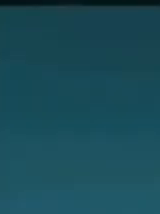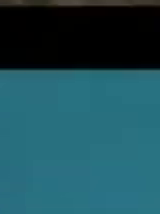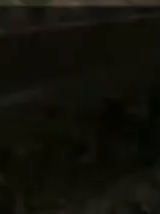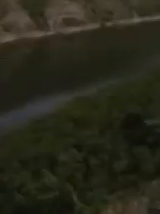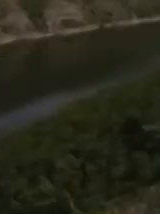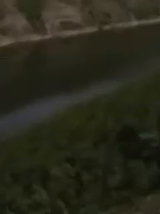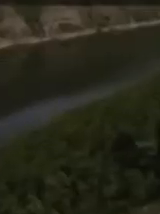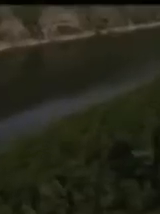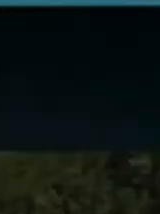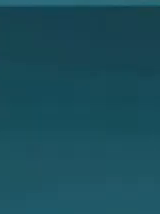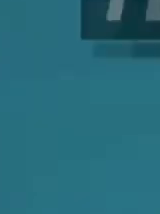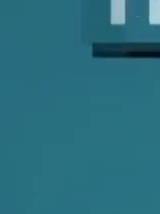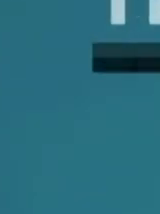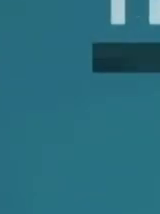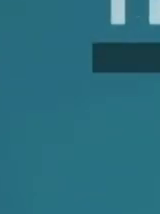Музика